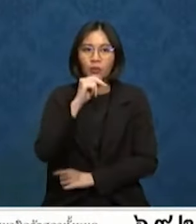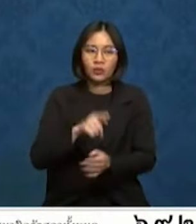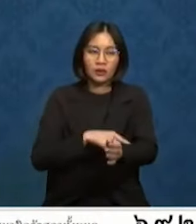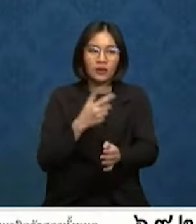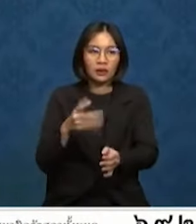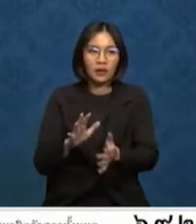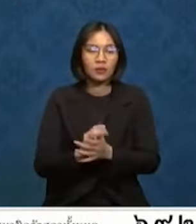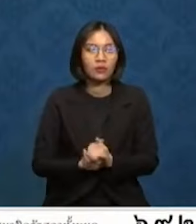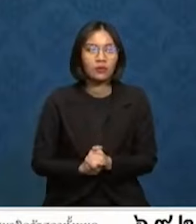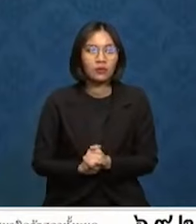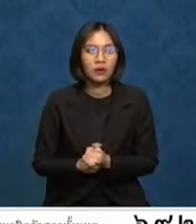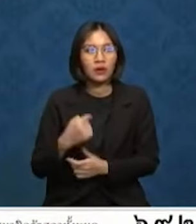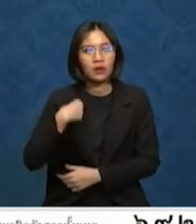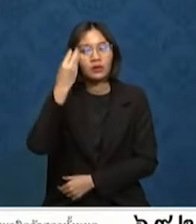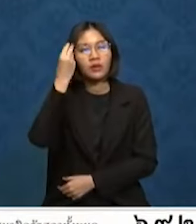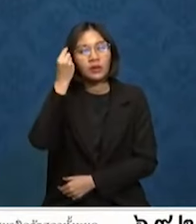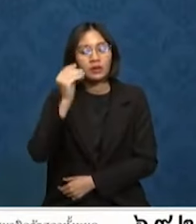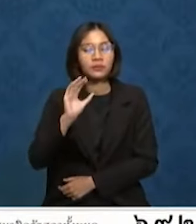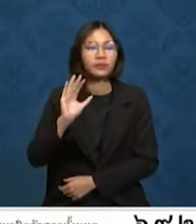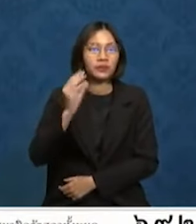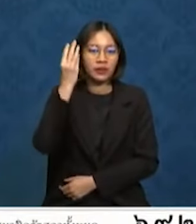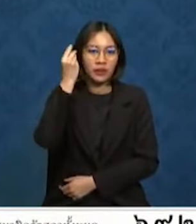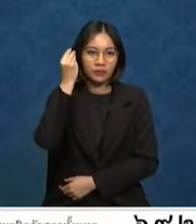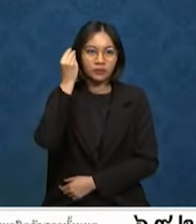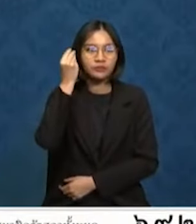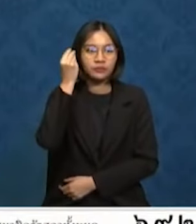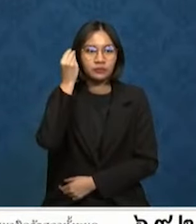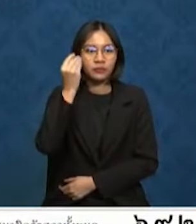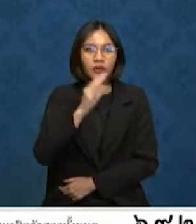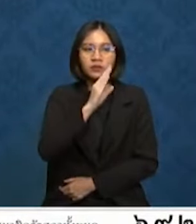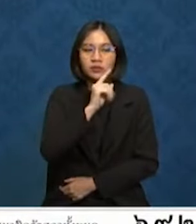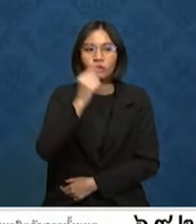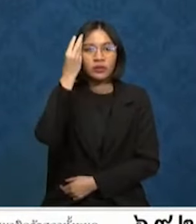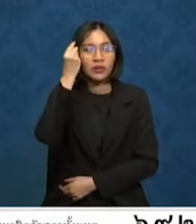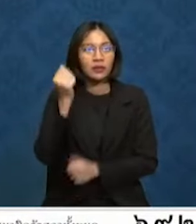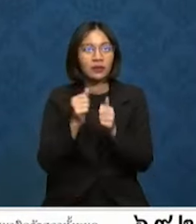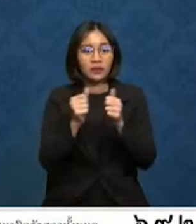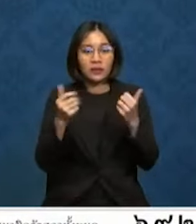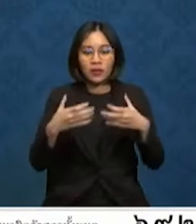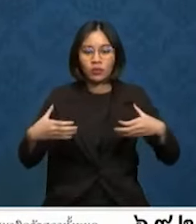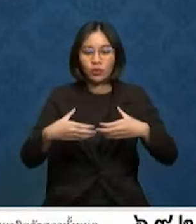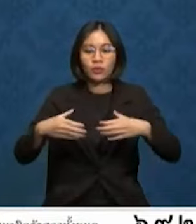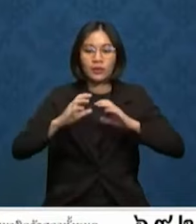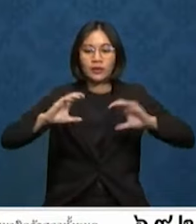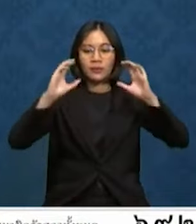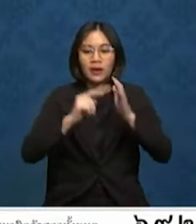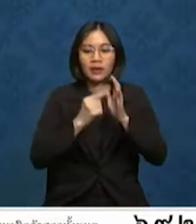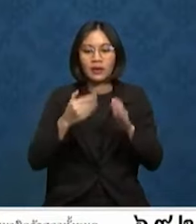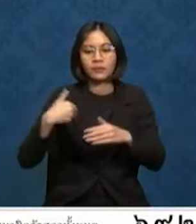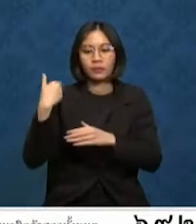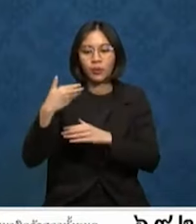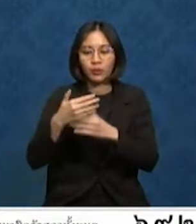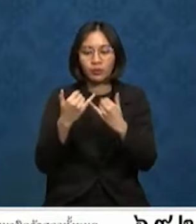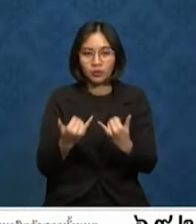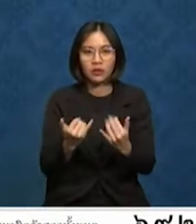นานนะท่านก็เราก็คิดเถอะว่าถ้าหากคิดกันดีๆแล้วนี่การตั้งรัฐบาลตั้งแต่รัฐบาลแรกมาจนถึงรัฐบาล